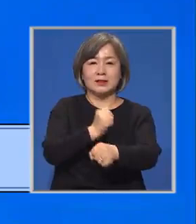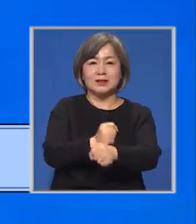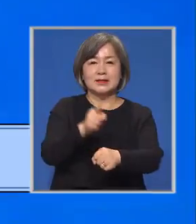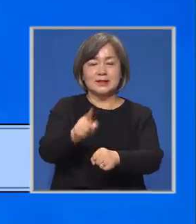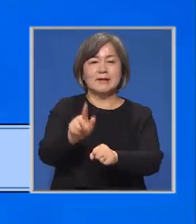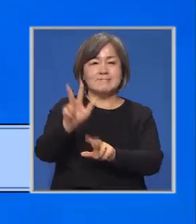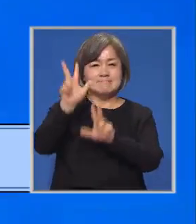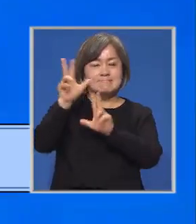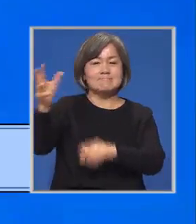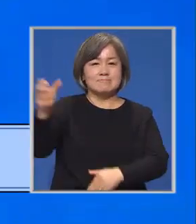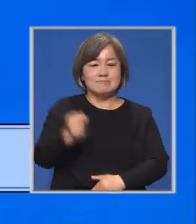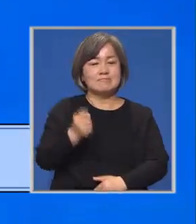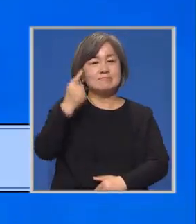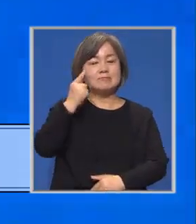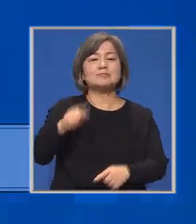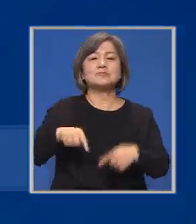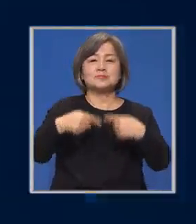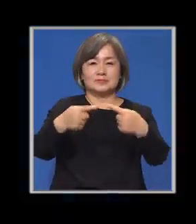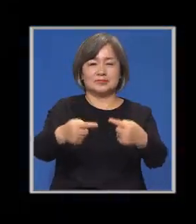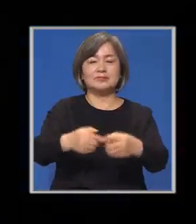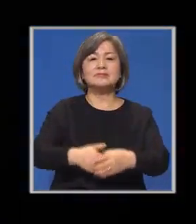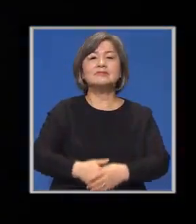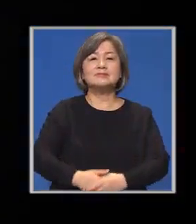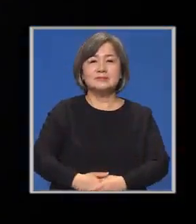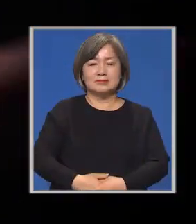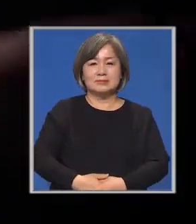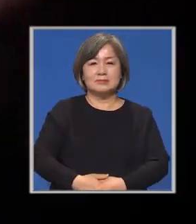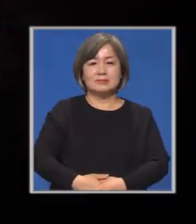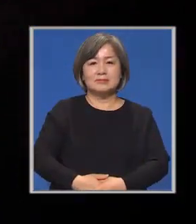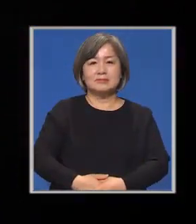전달해야지 이런 각오로 들어갑니다.